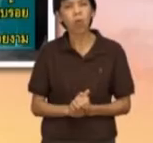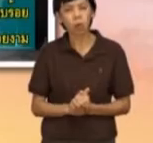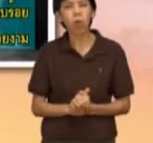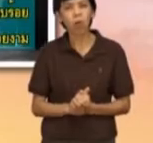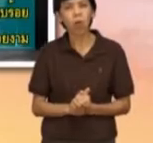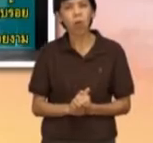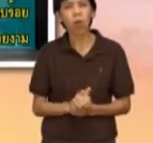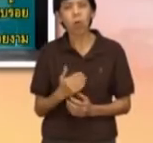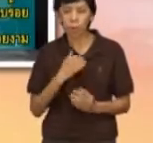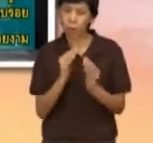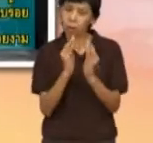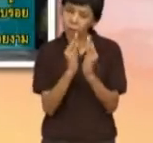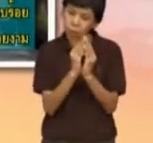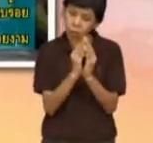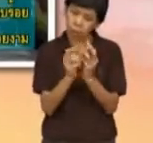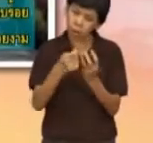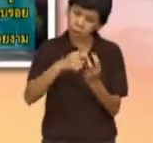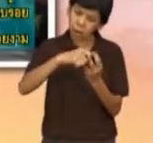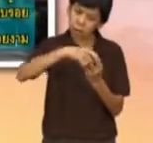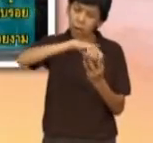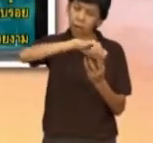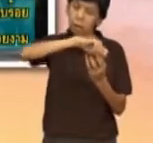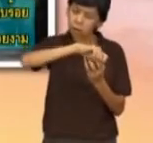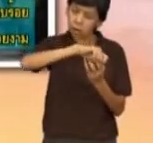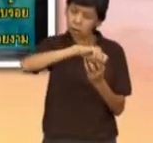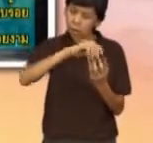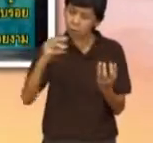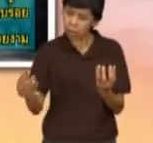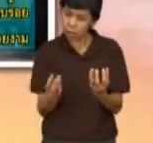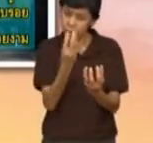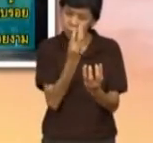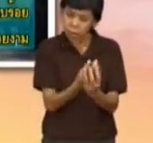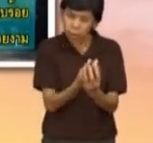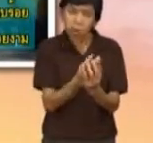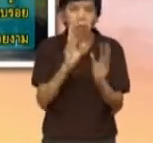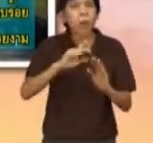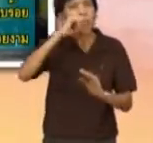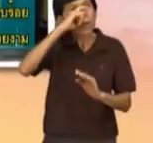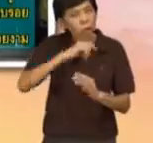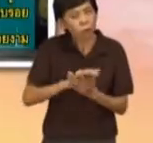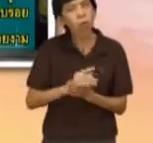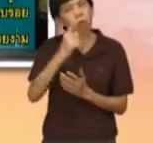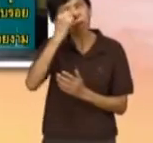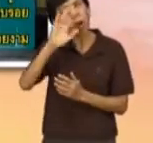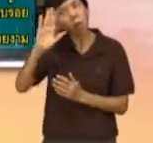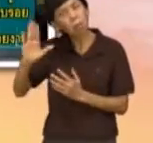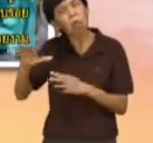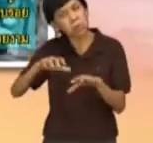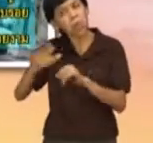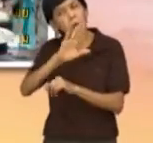แต่มันก็มีสารมีสีคนละอย่างนะคะของอาหารฝรั่งอาหารชาติตะวันตกก็จะเป็นอีกแบบนึง